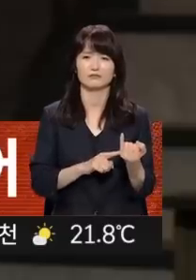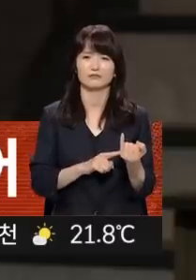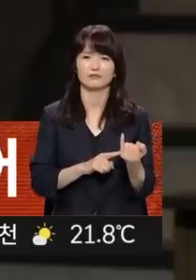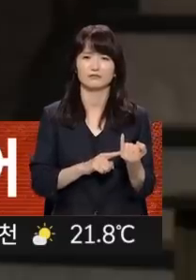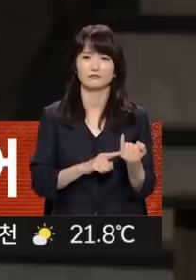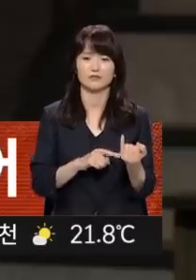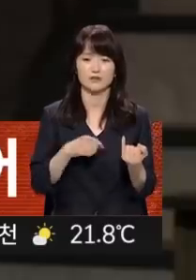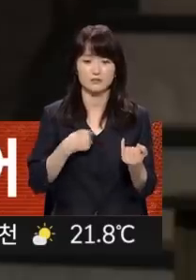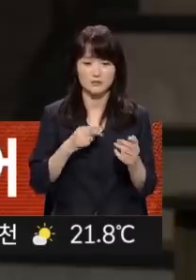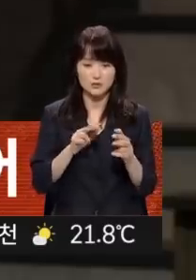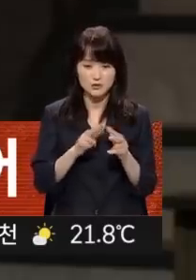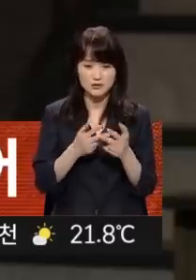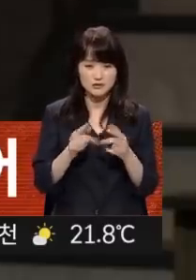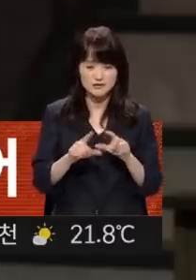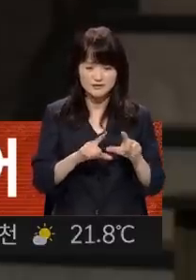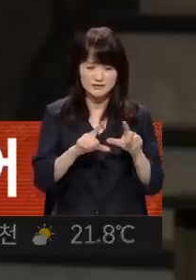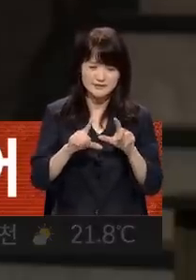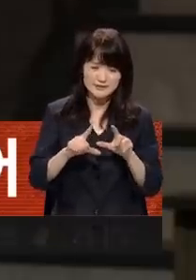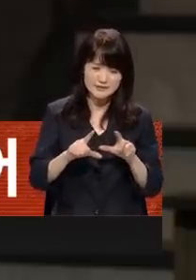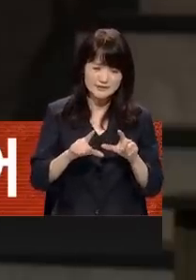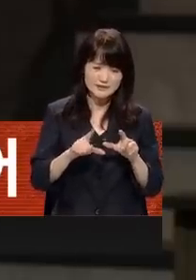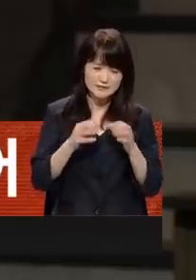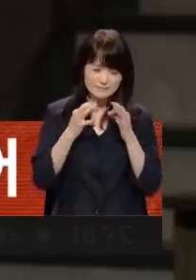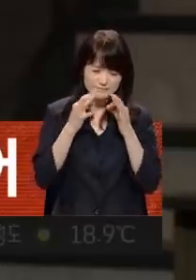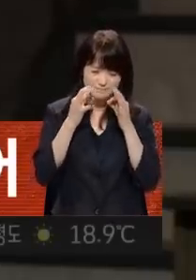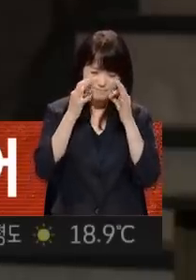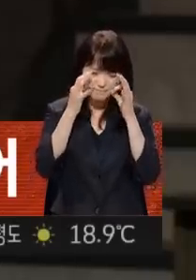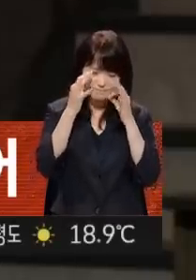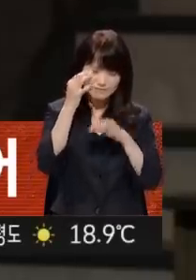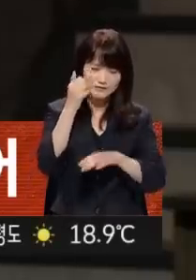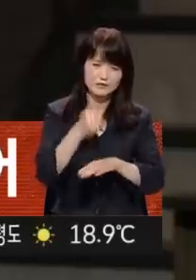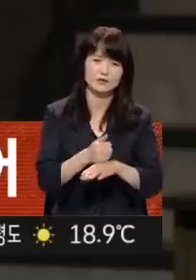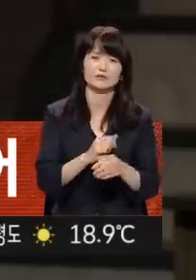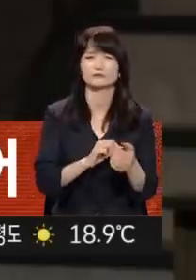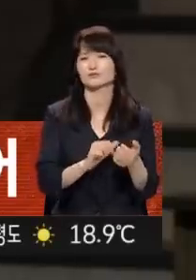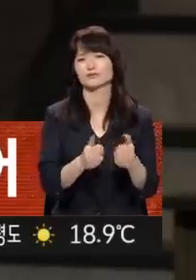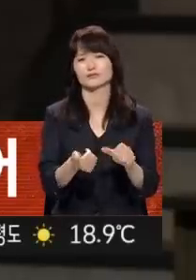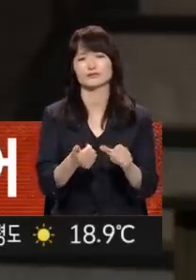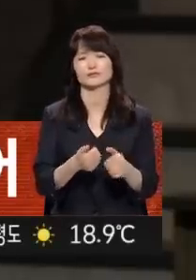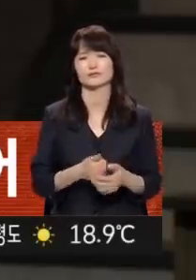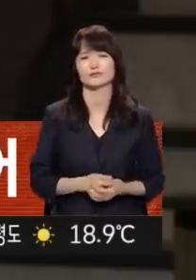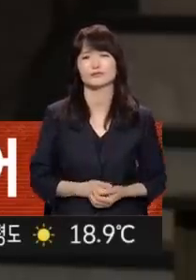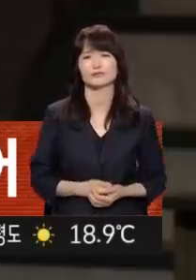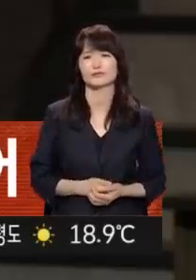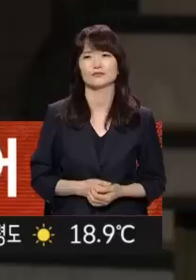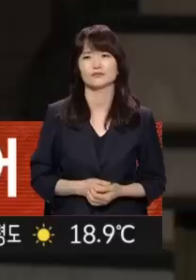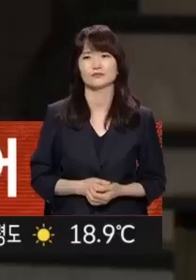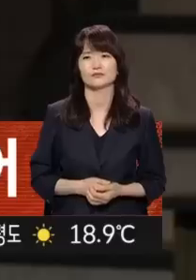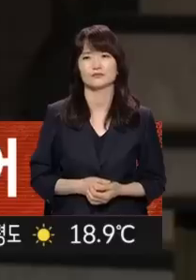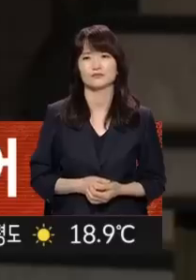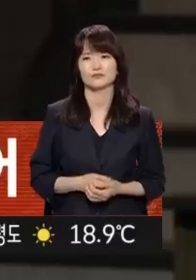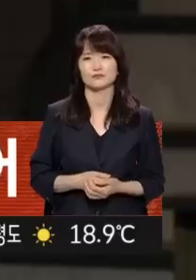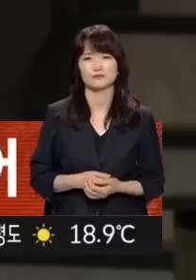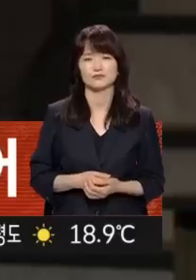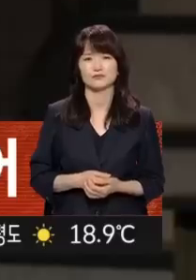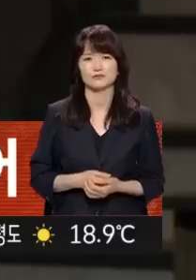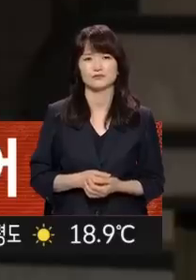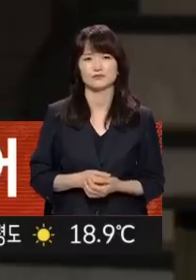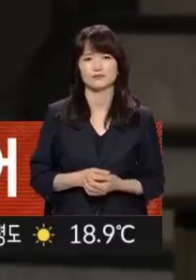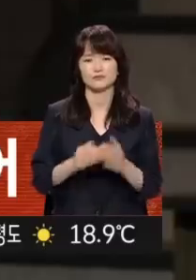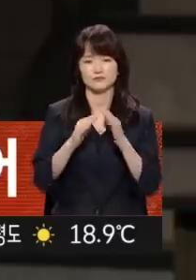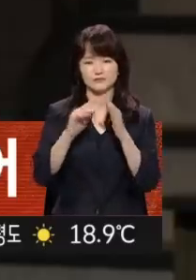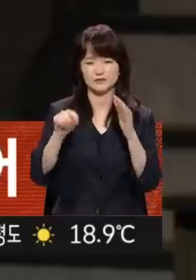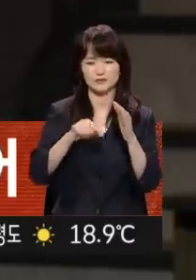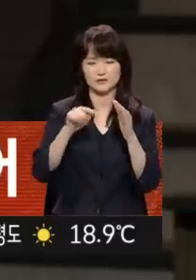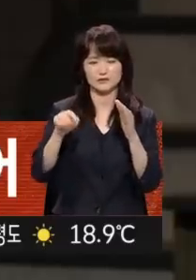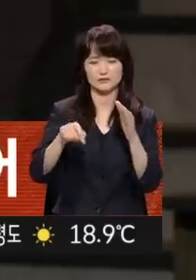본인이 살려고 그렇게 발버둥을 치다가 쓸쓸하게 세상을 떠났고요 그리고 난 뒤에 10달 동안 그런 상태로 집안에